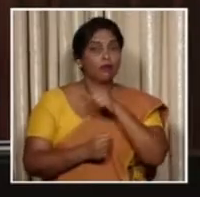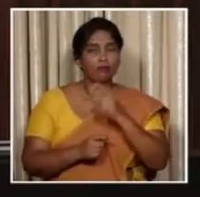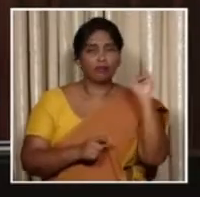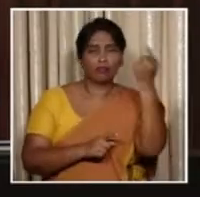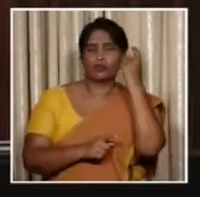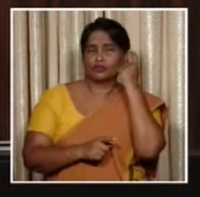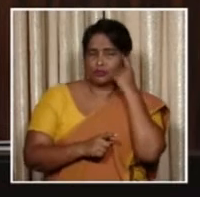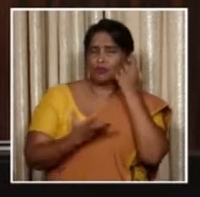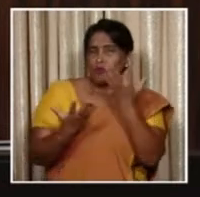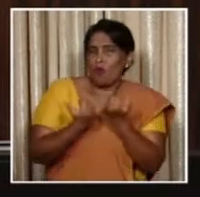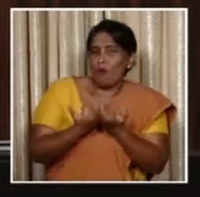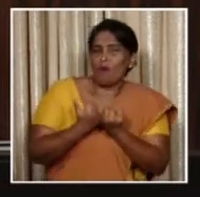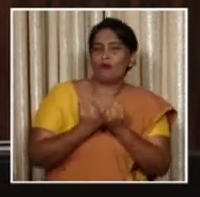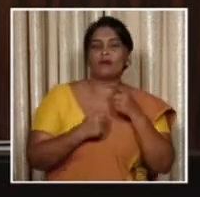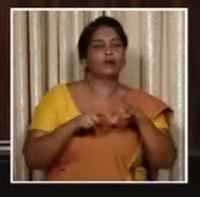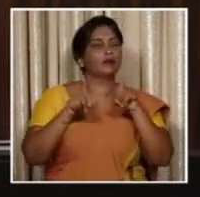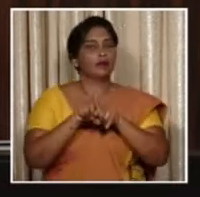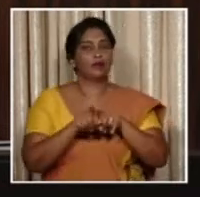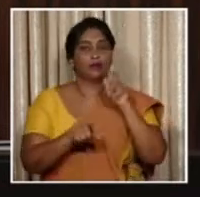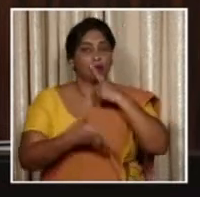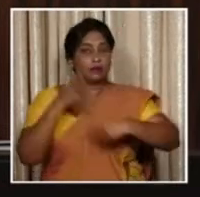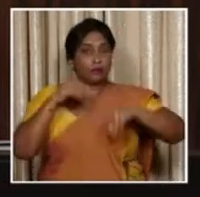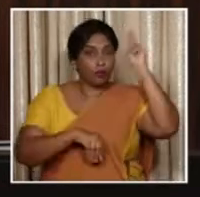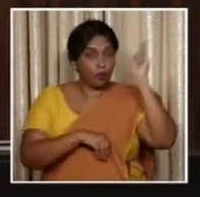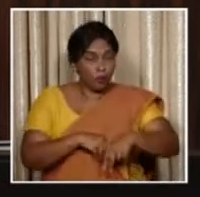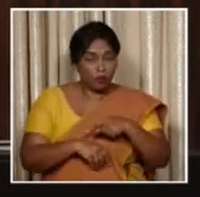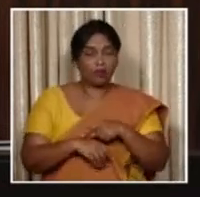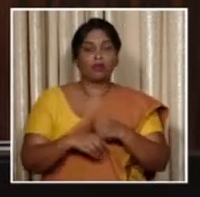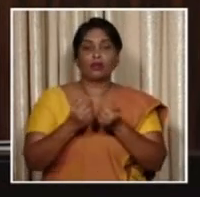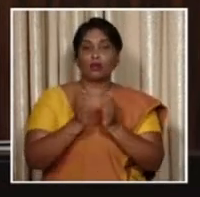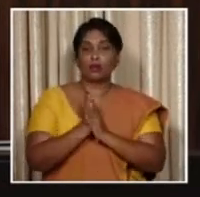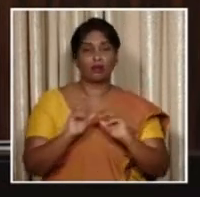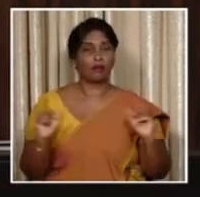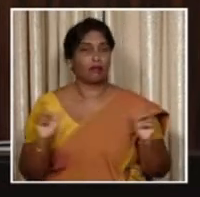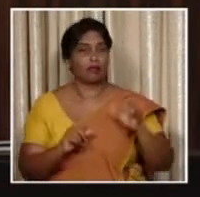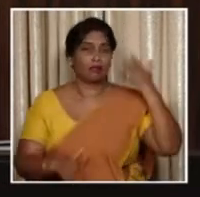අඳෝනාව තිබෙනවා. මේ ජනවරම තුල